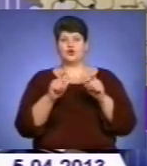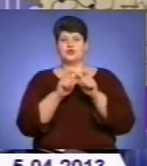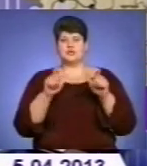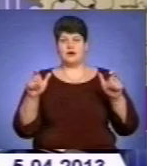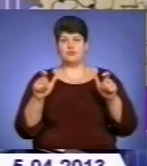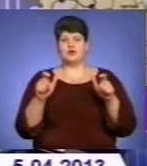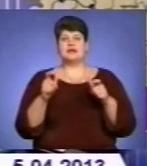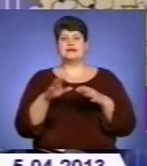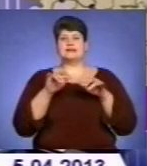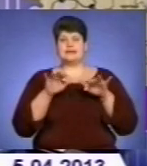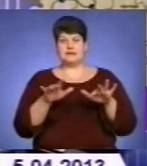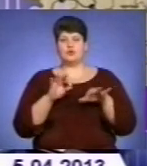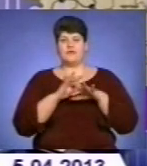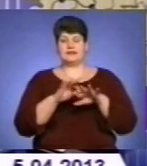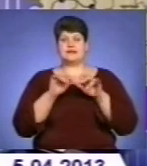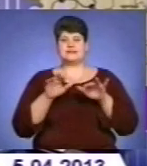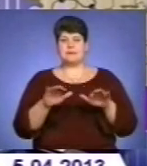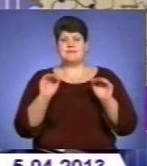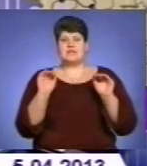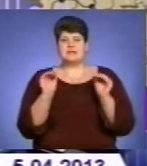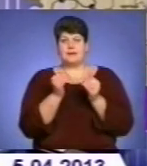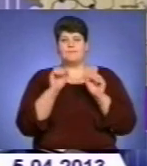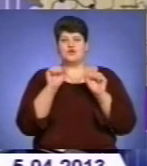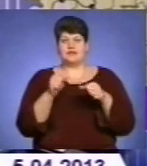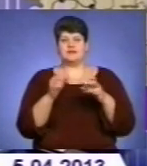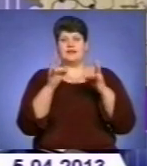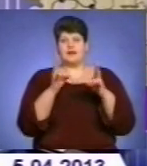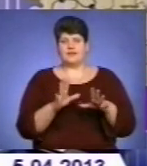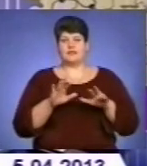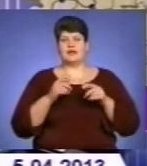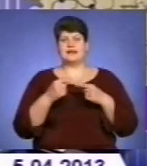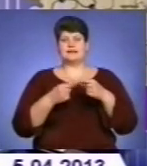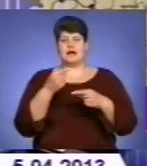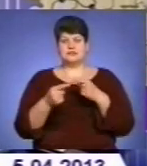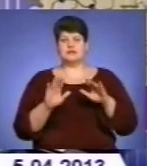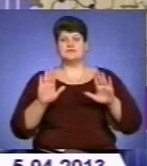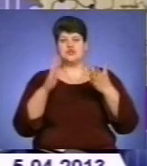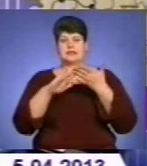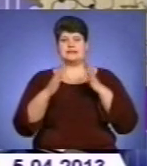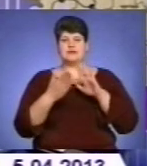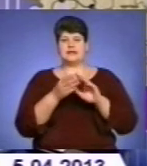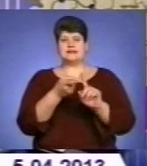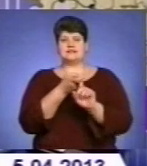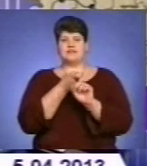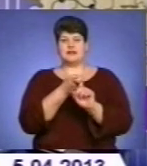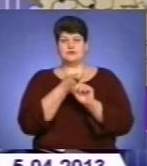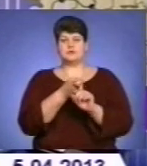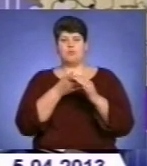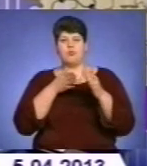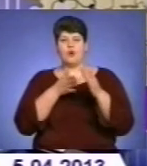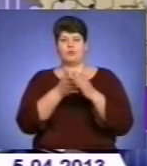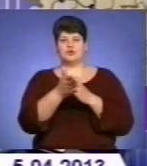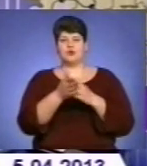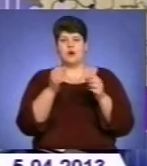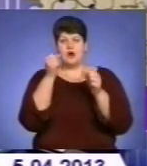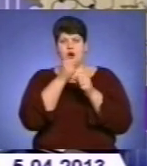дій з проведення заходів та мінімізації можливих негативних наслідків надзвичайних ситуацій, пов'язаних з пропуском льодоходу,